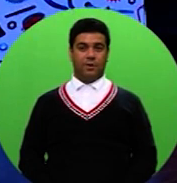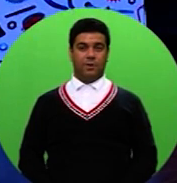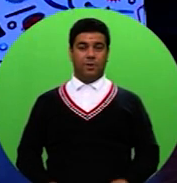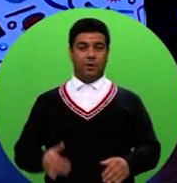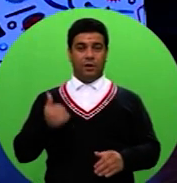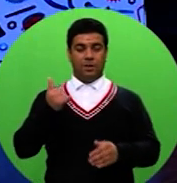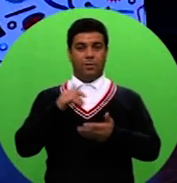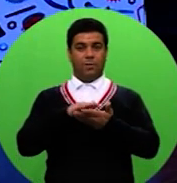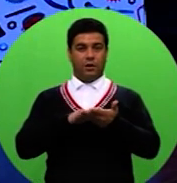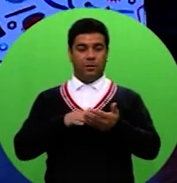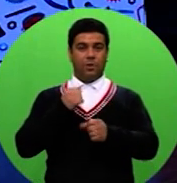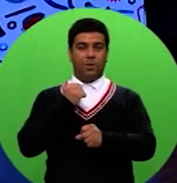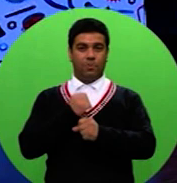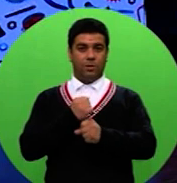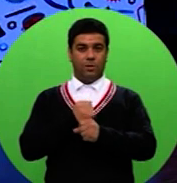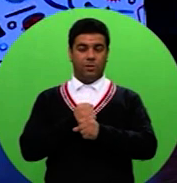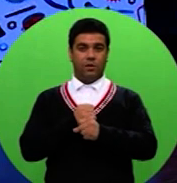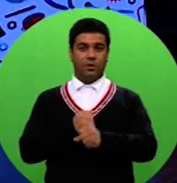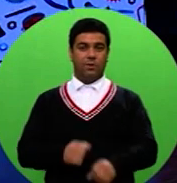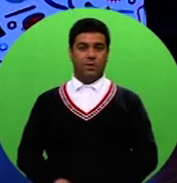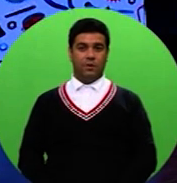не придавить. И теперь продолжаем